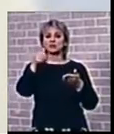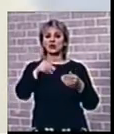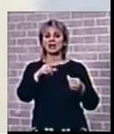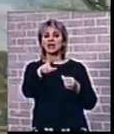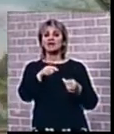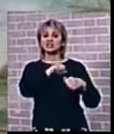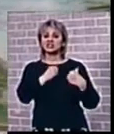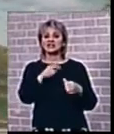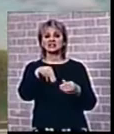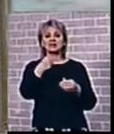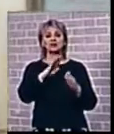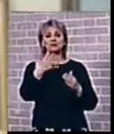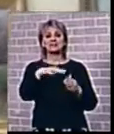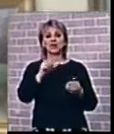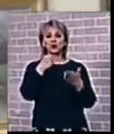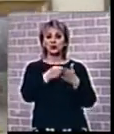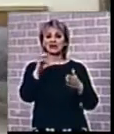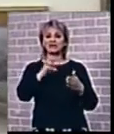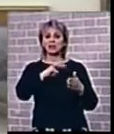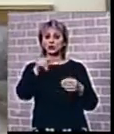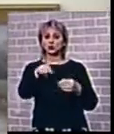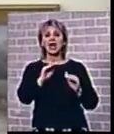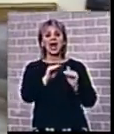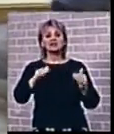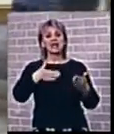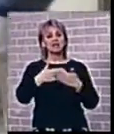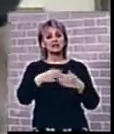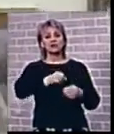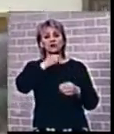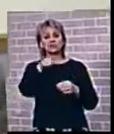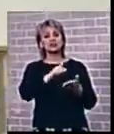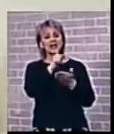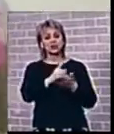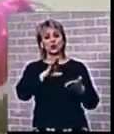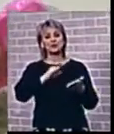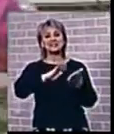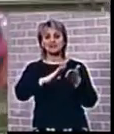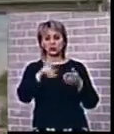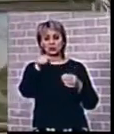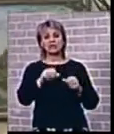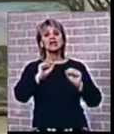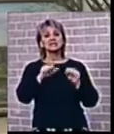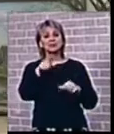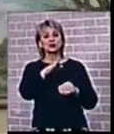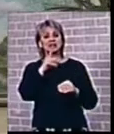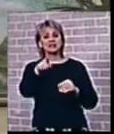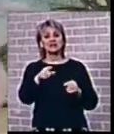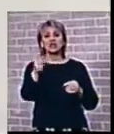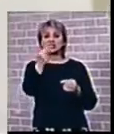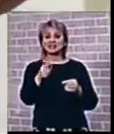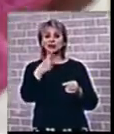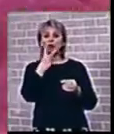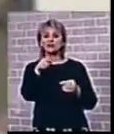жизни выдавал всего 50 ударов в минуту, а в детском активном возрасте должно быть 90. Способности девочки к рисованию